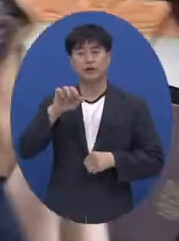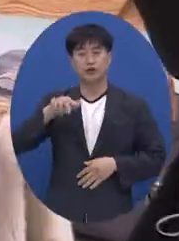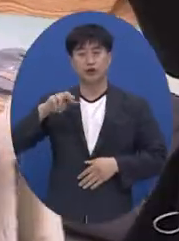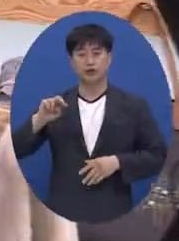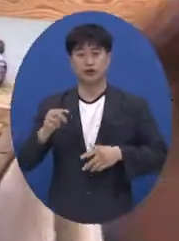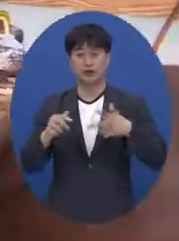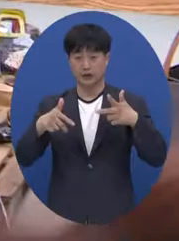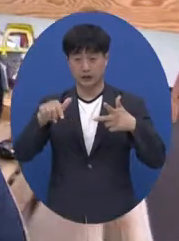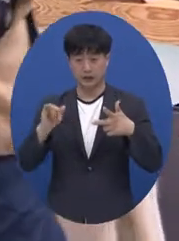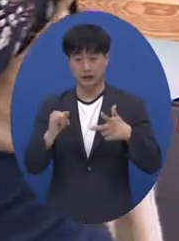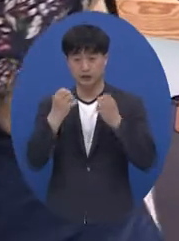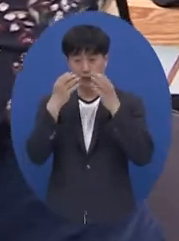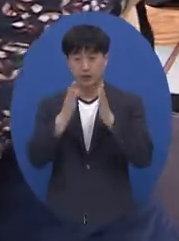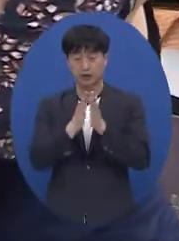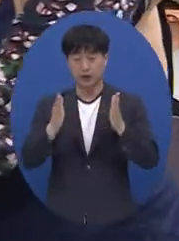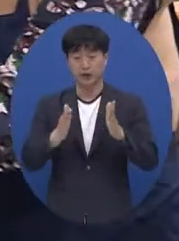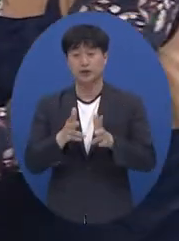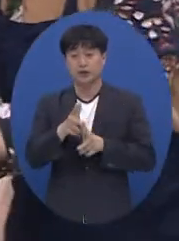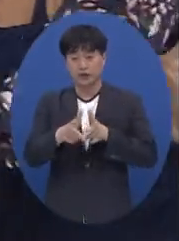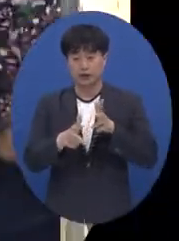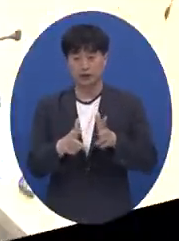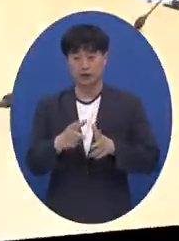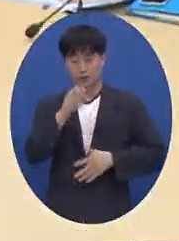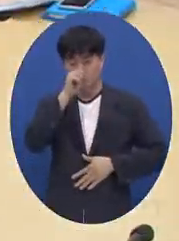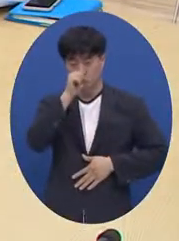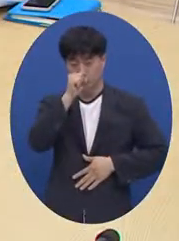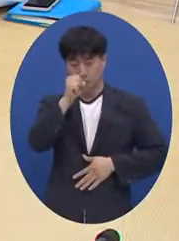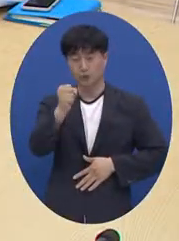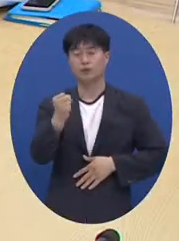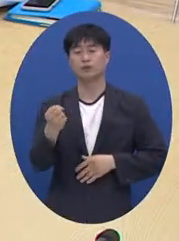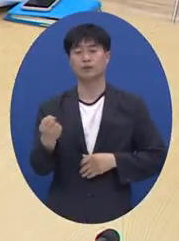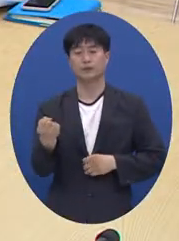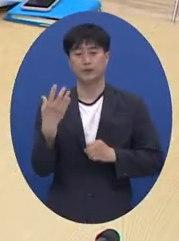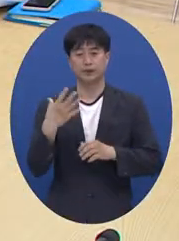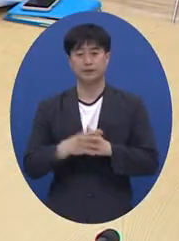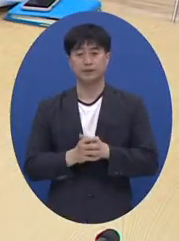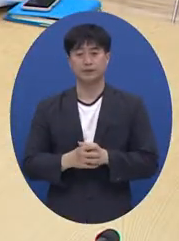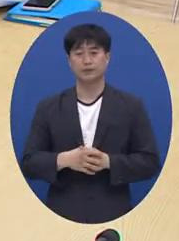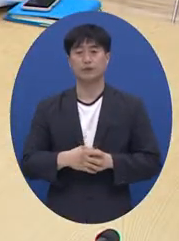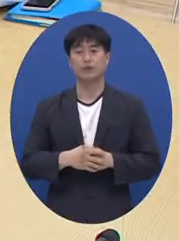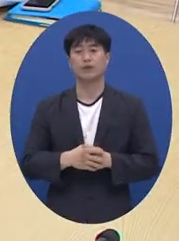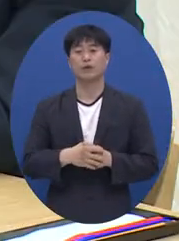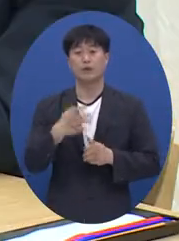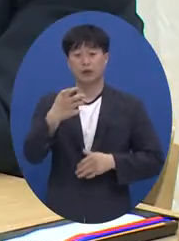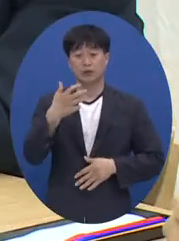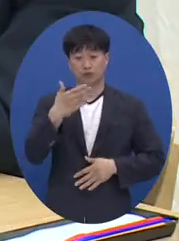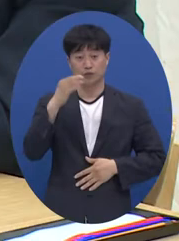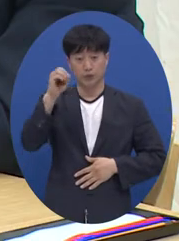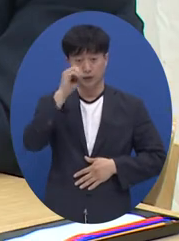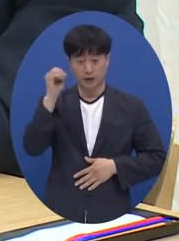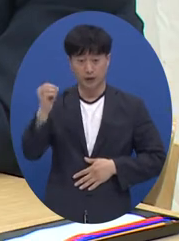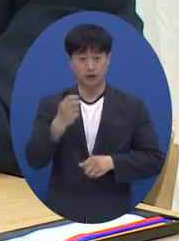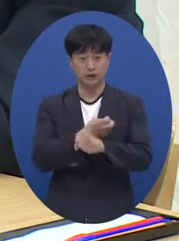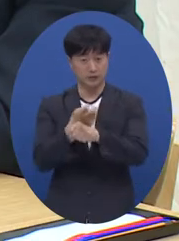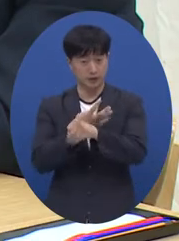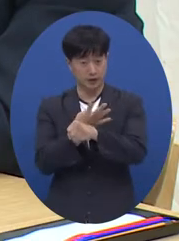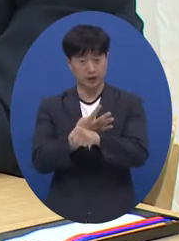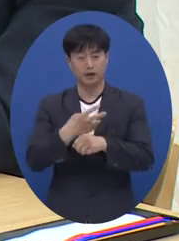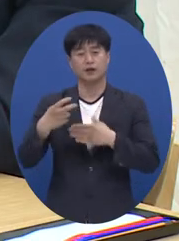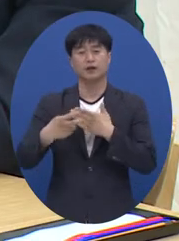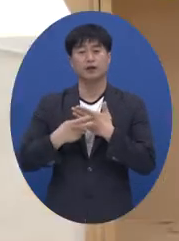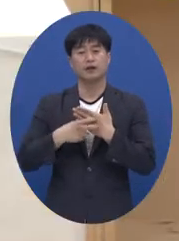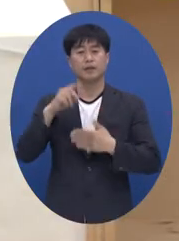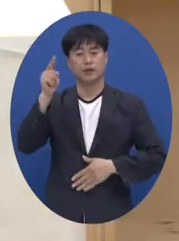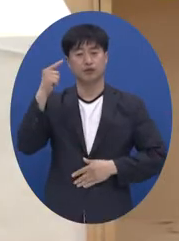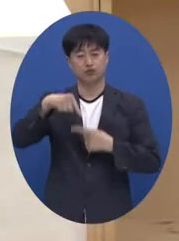들어 새로 추진한 사업들이 후한 점수를 받았습니다. 그중 무려 89%의 압도적인 지지를 받은 24시간 닥터헬기